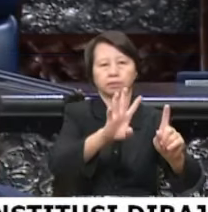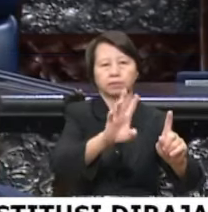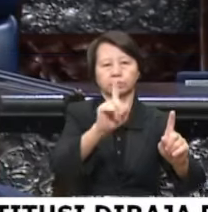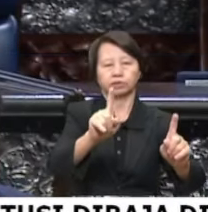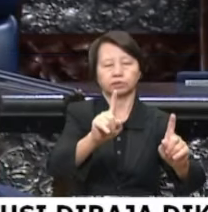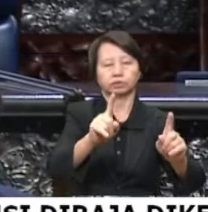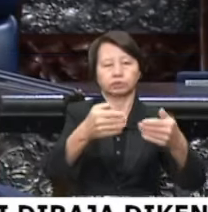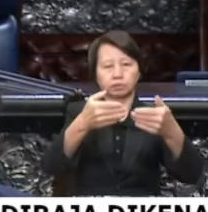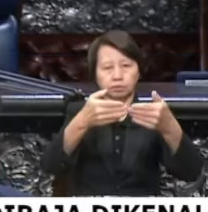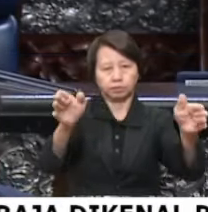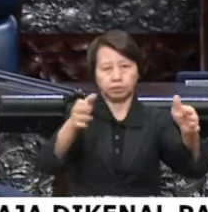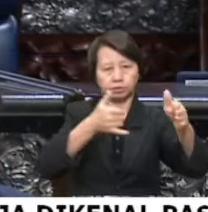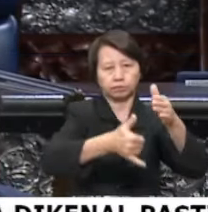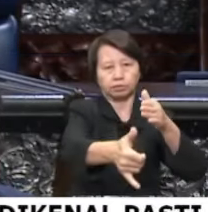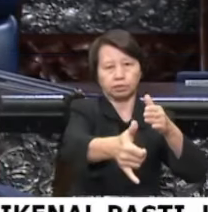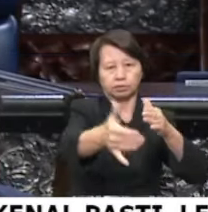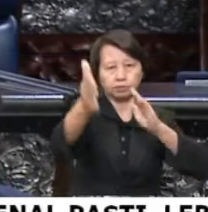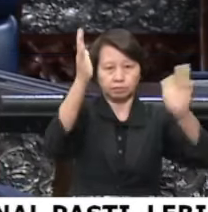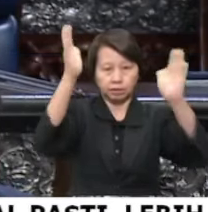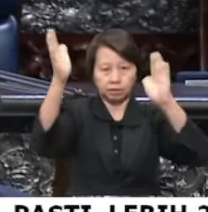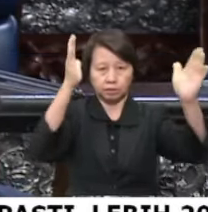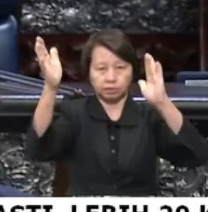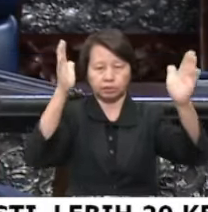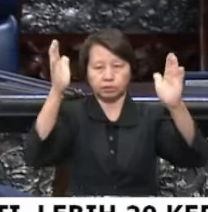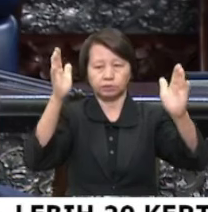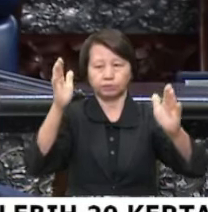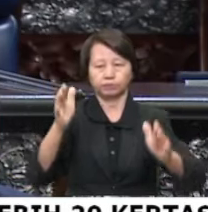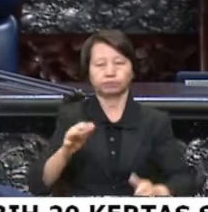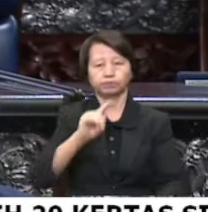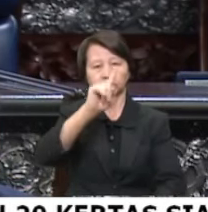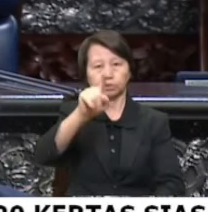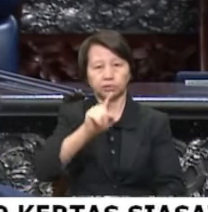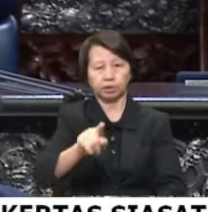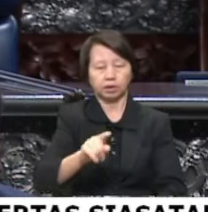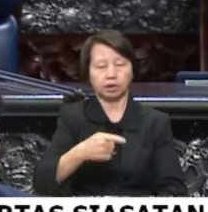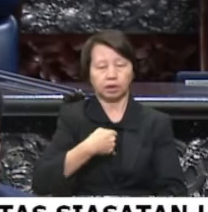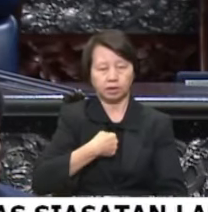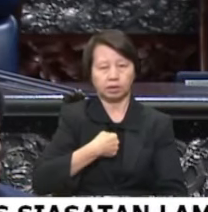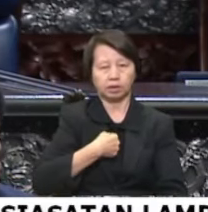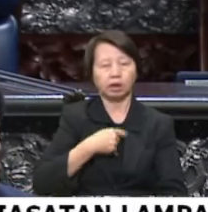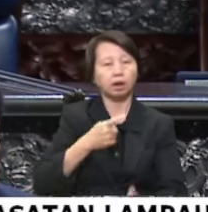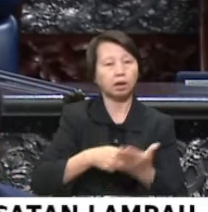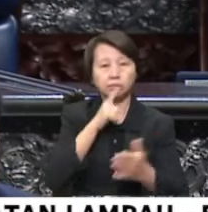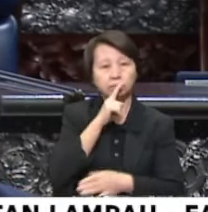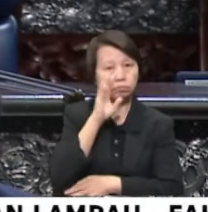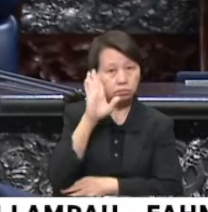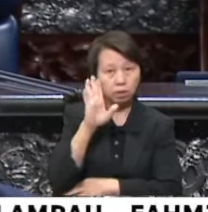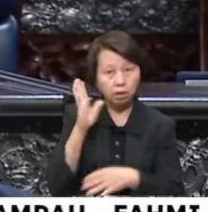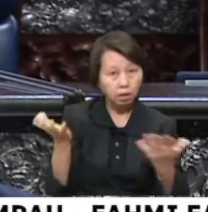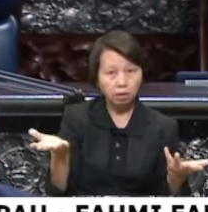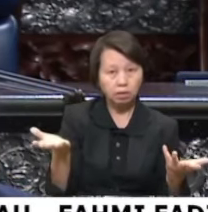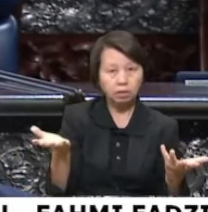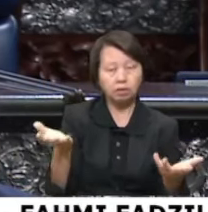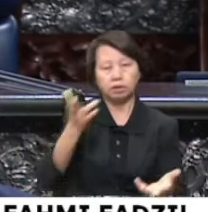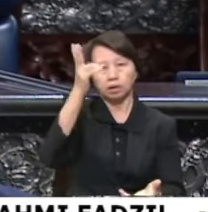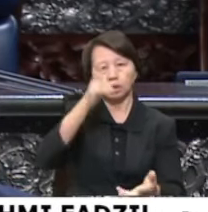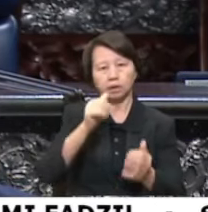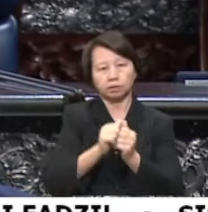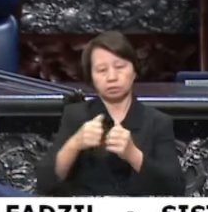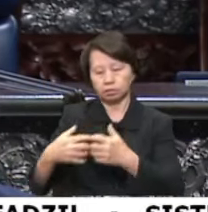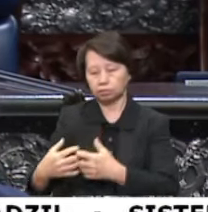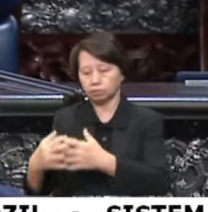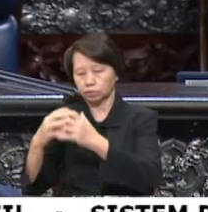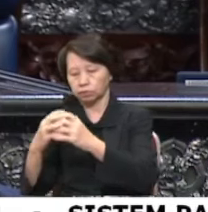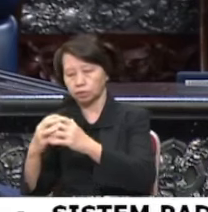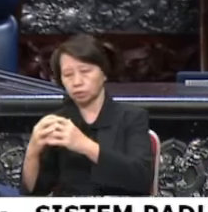masuk ke negara kita. Jadi soalan tambahan saya, apakah jaminan kerajaan dengan penubuhan